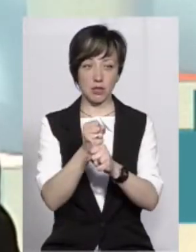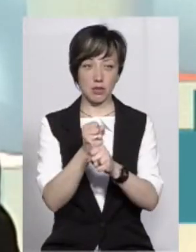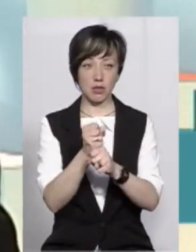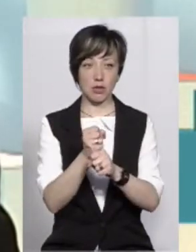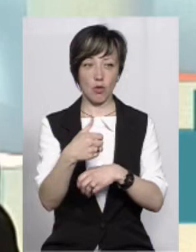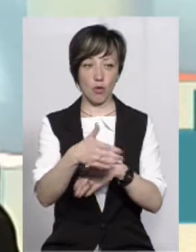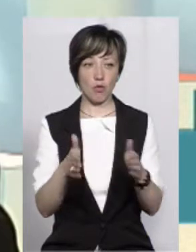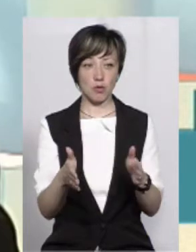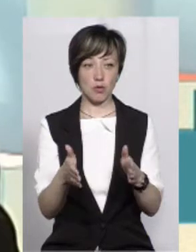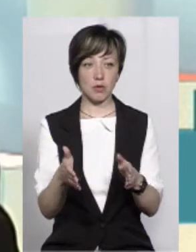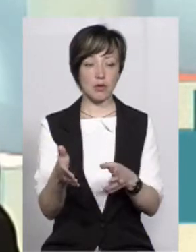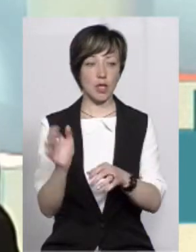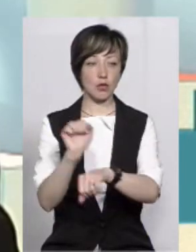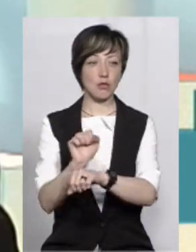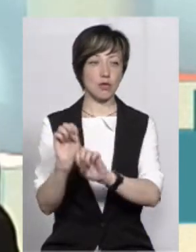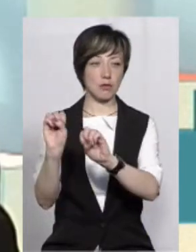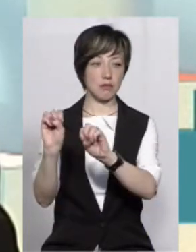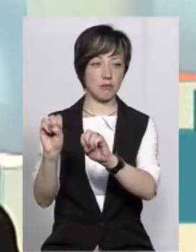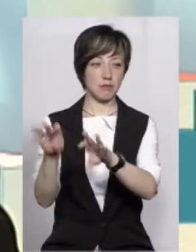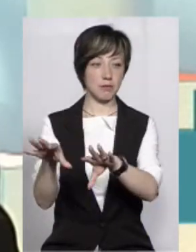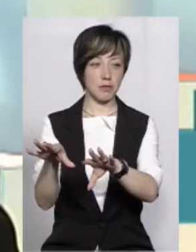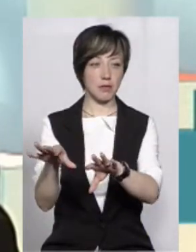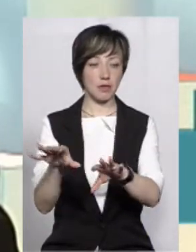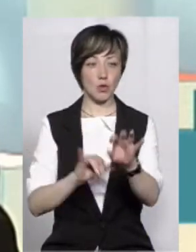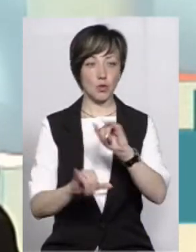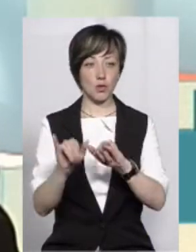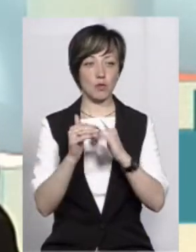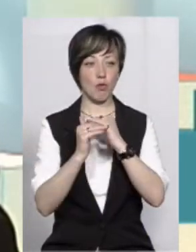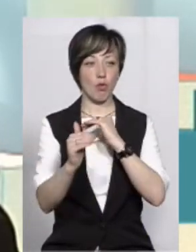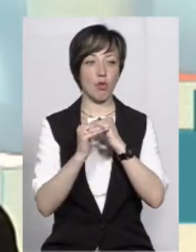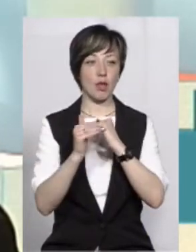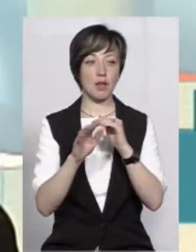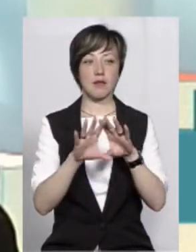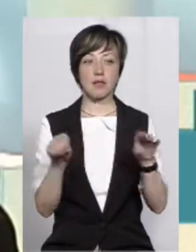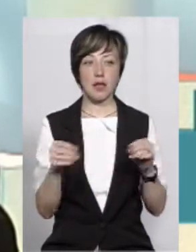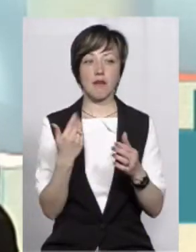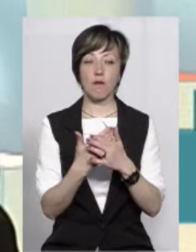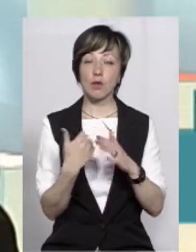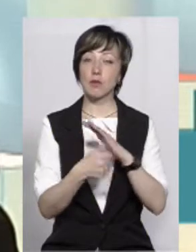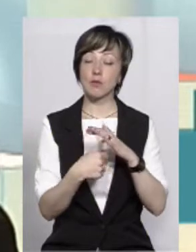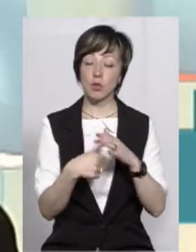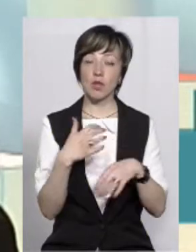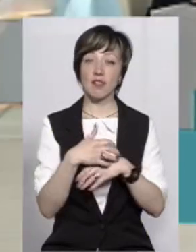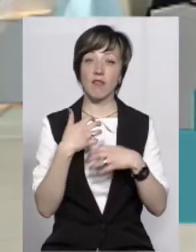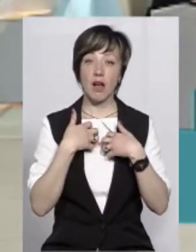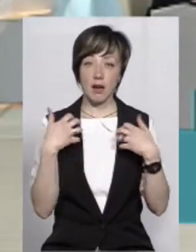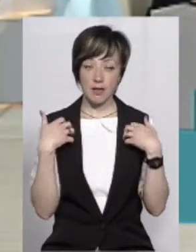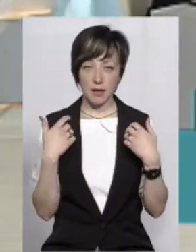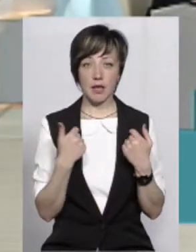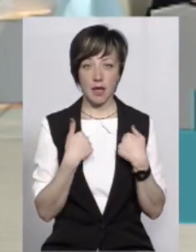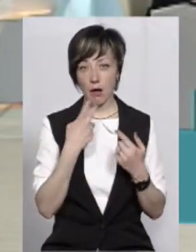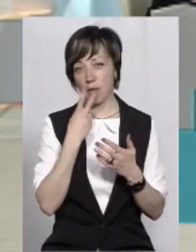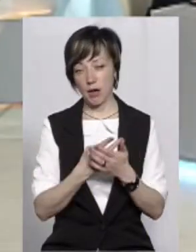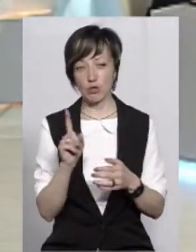мішечок, взяли в коробочку, на зупиночку вивезли, знаєте, ще кудись в чисте поле і все. І от вам безпритульні тварини. Тобто